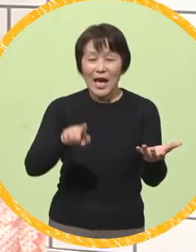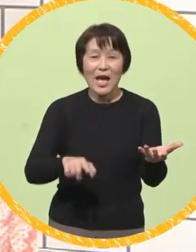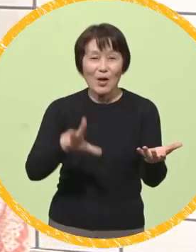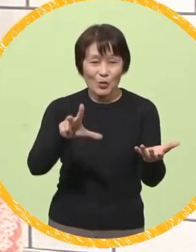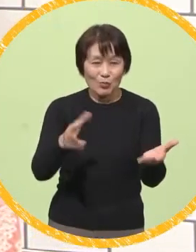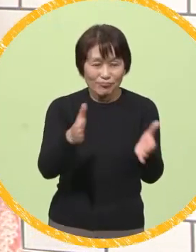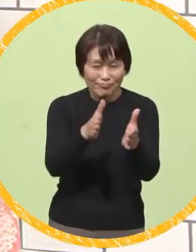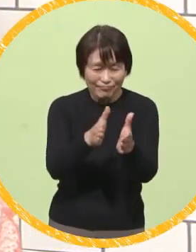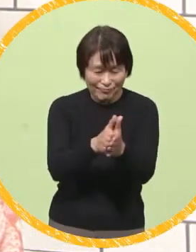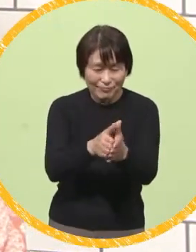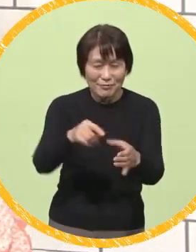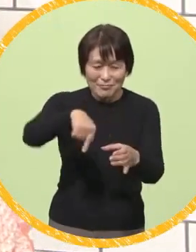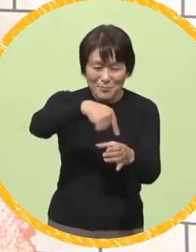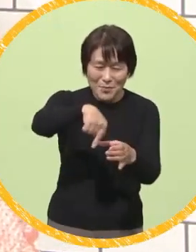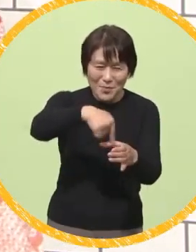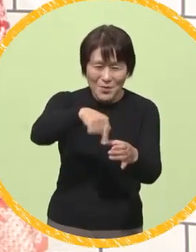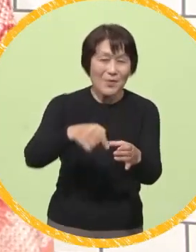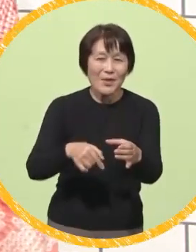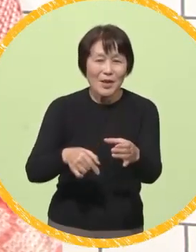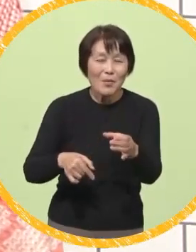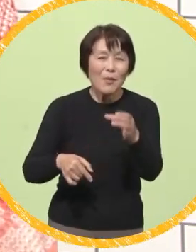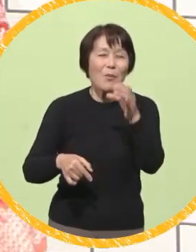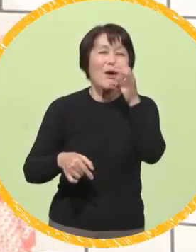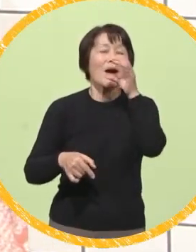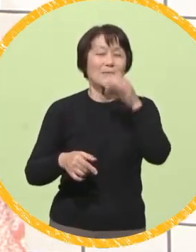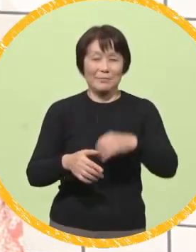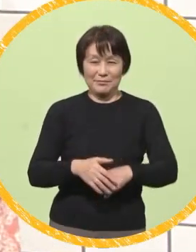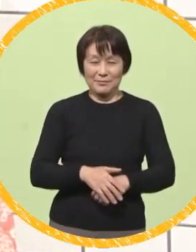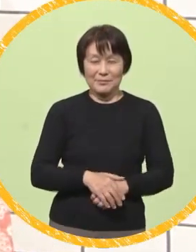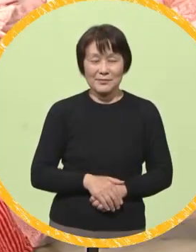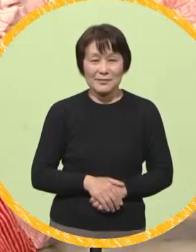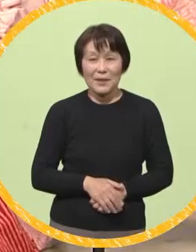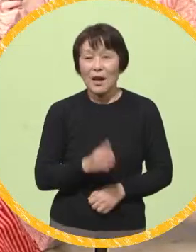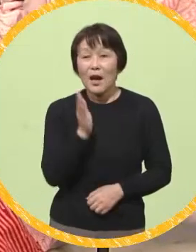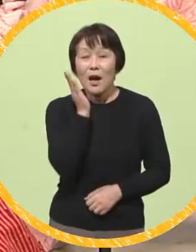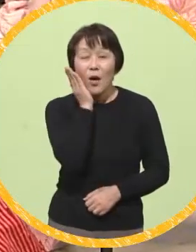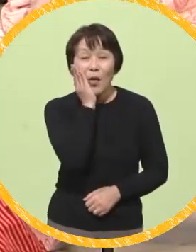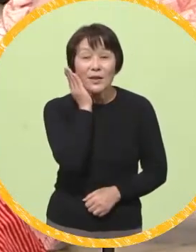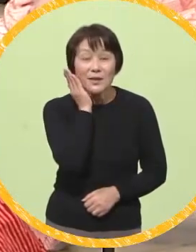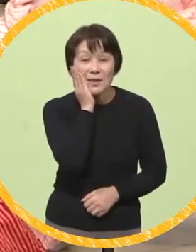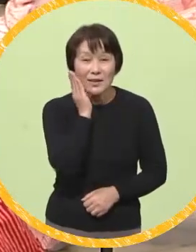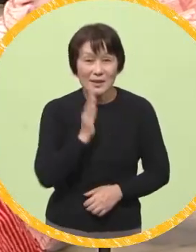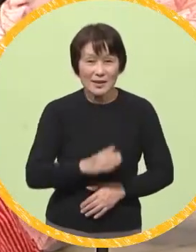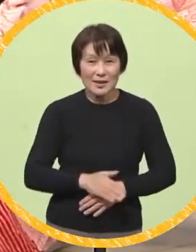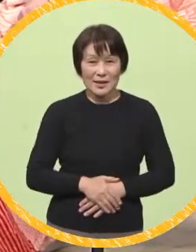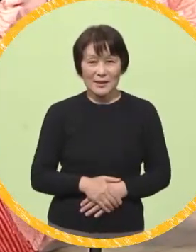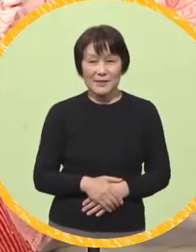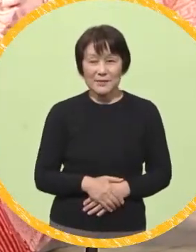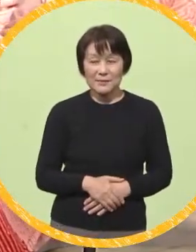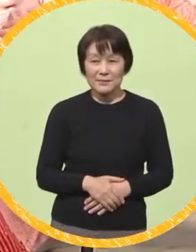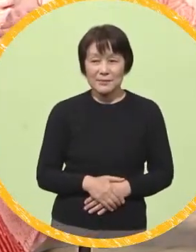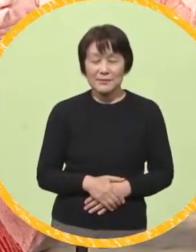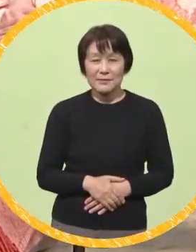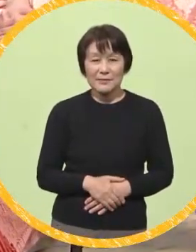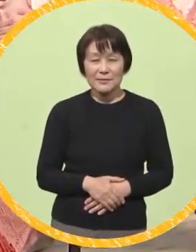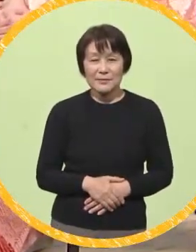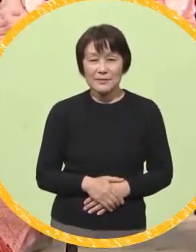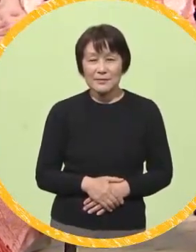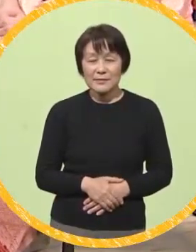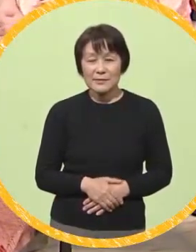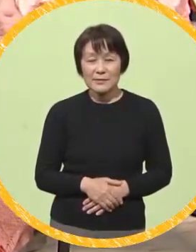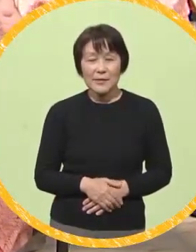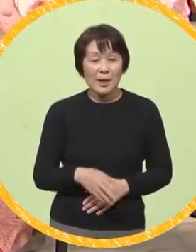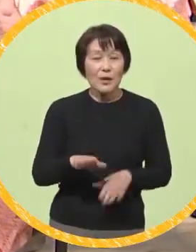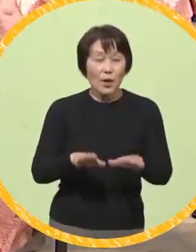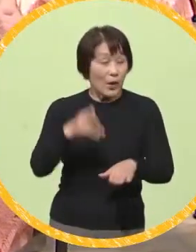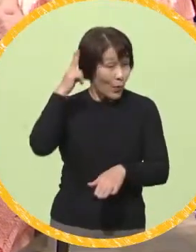横須賀の、はい、地元のカクテルなんですけれども、 美味しい。 そうなんです。 これこれ田崎さん、これほら、はい、いや今日はね横須賀